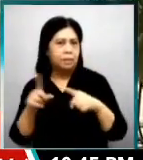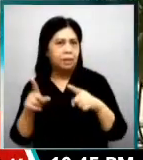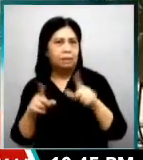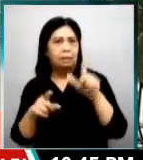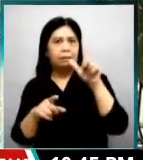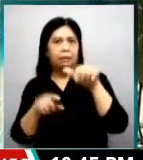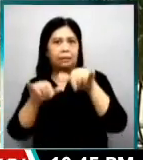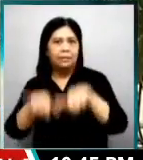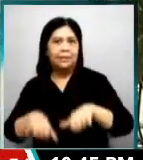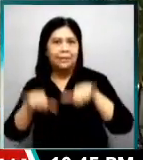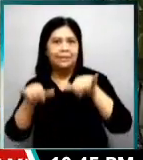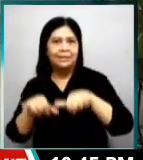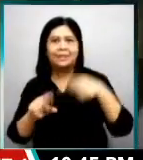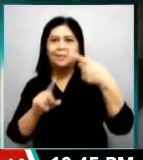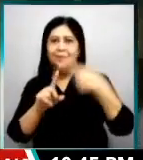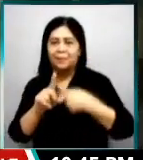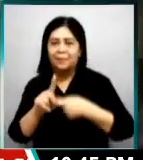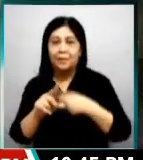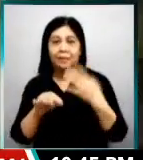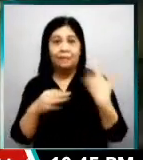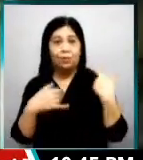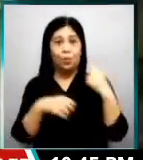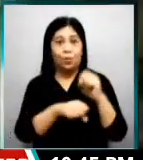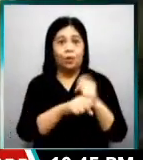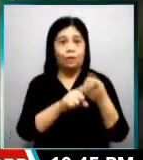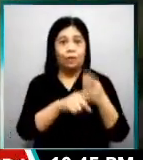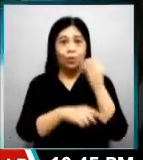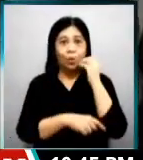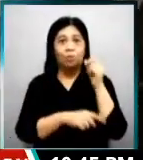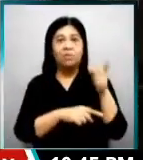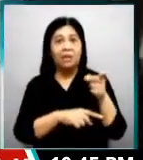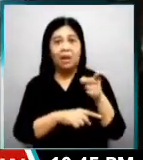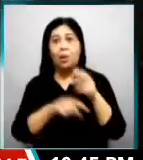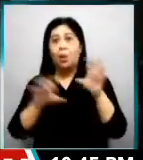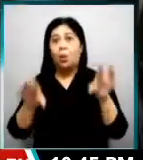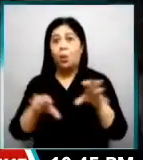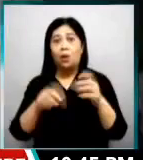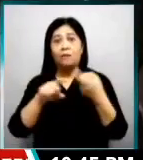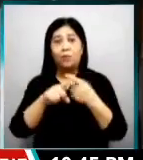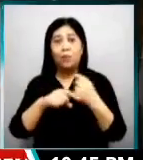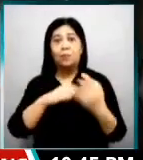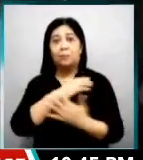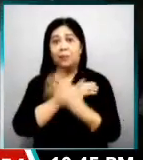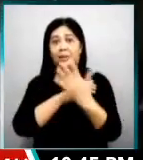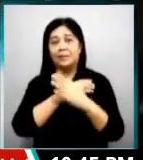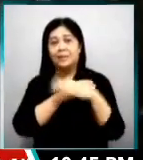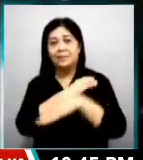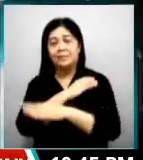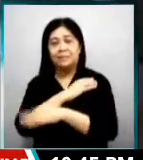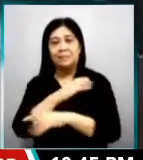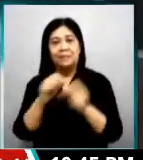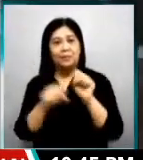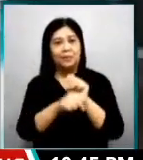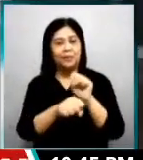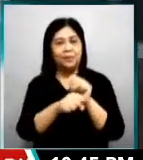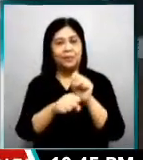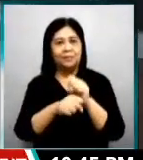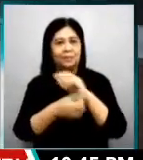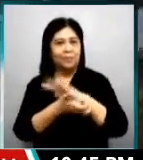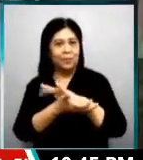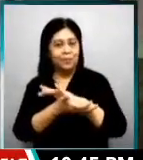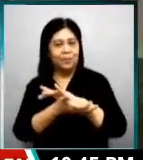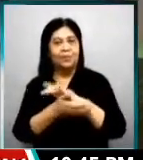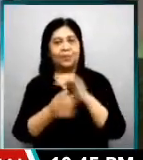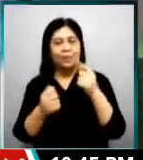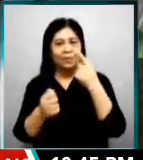buwan. Kung may work from home, sila work from beach. Ang trabaho na ginagawa online dahil sa pandemya, dito na ginagawa